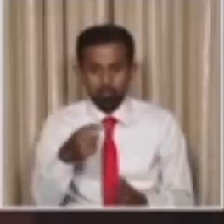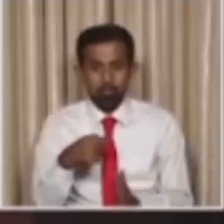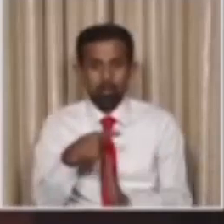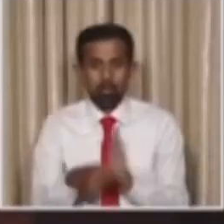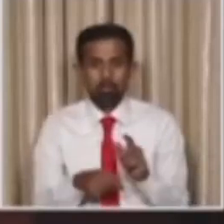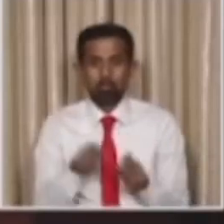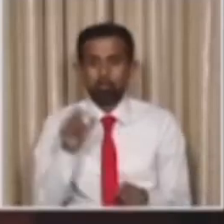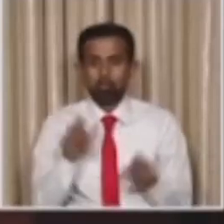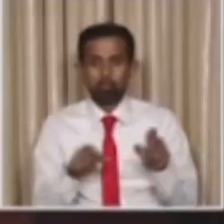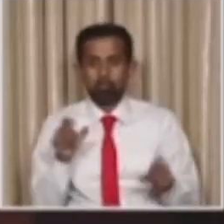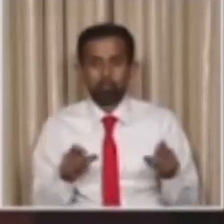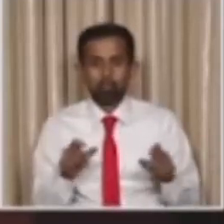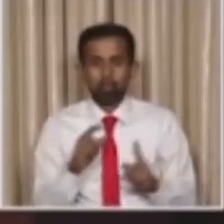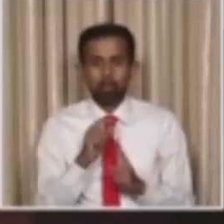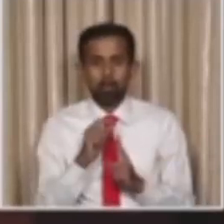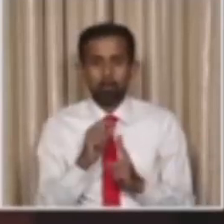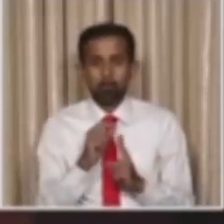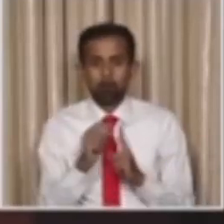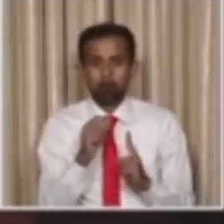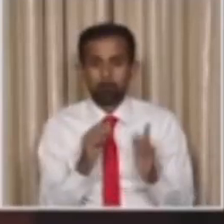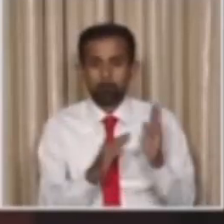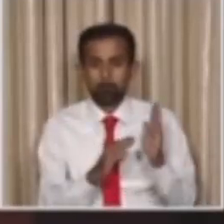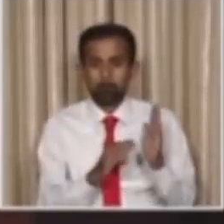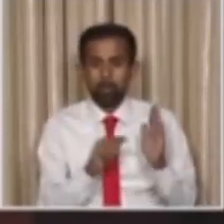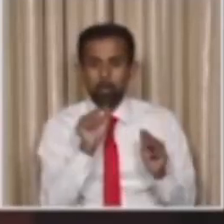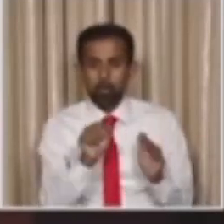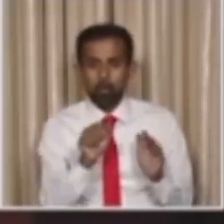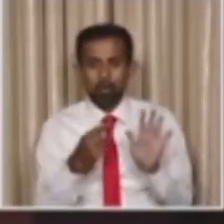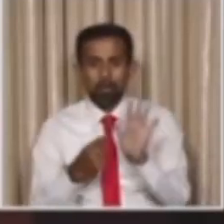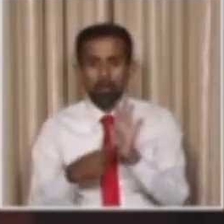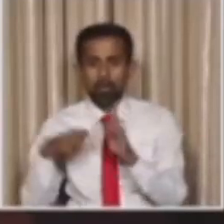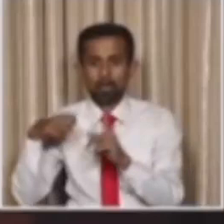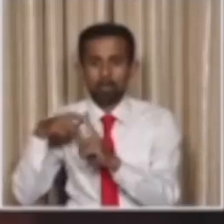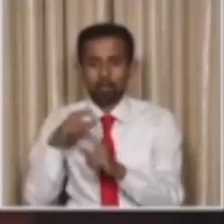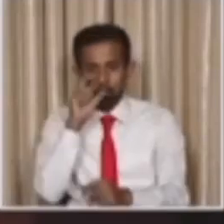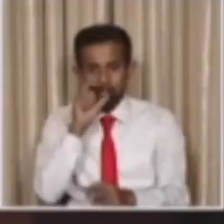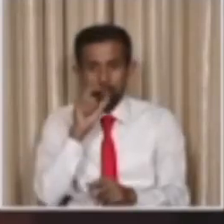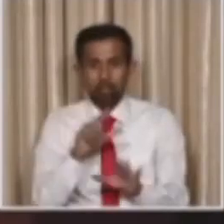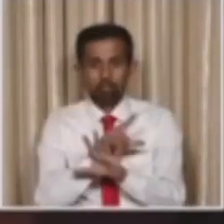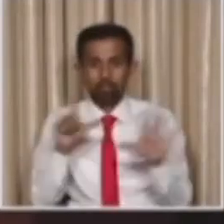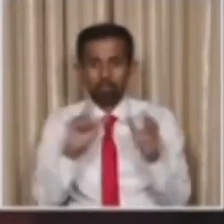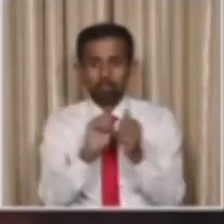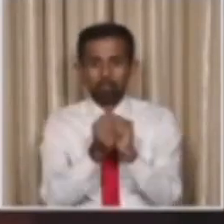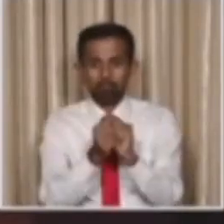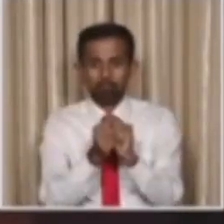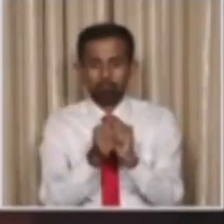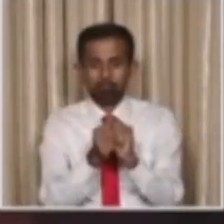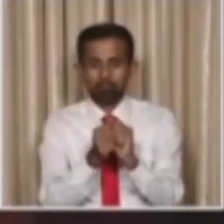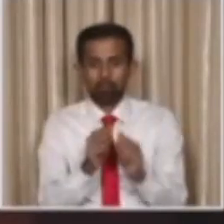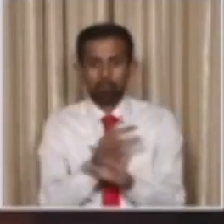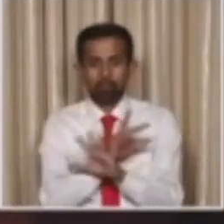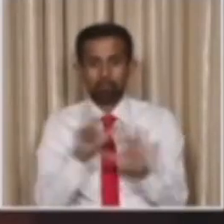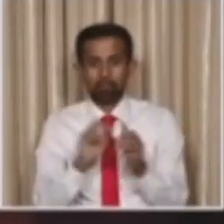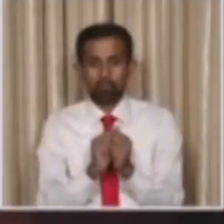ජනතාවටත් mantri.lk එකට ගිහිලා බලා ගන්න පුළුවන් 17 වෙනි සංශෝධනයටයි 18